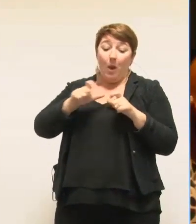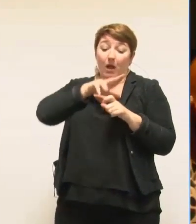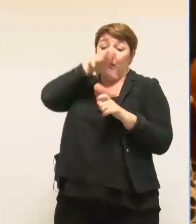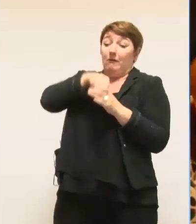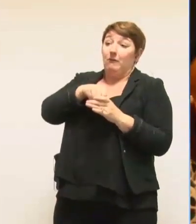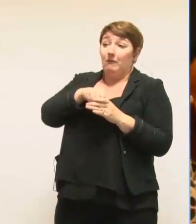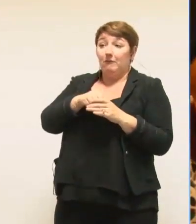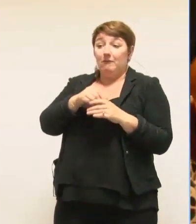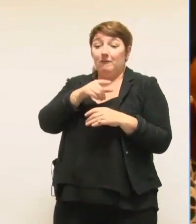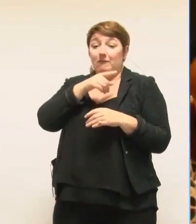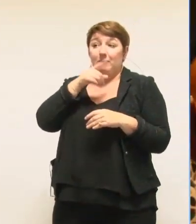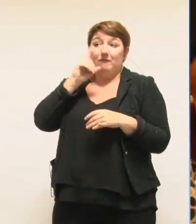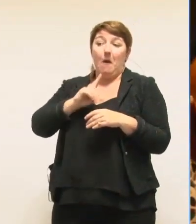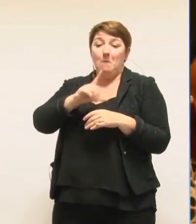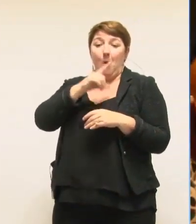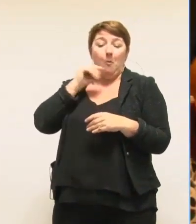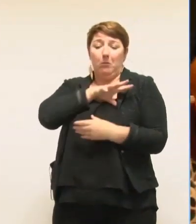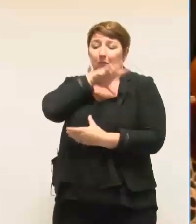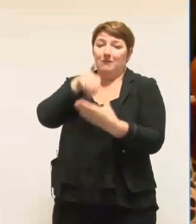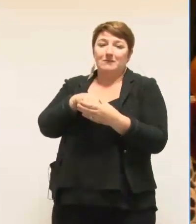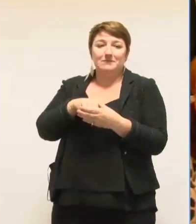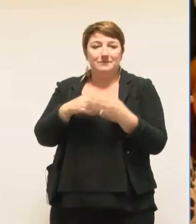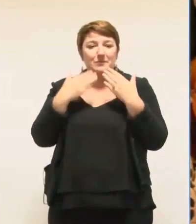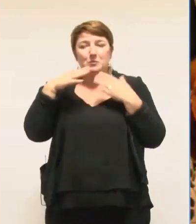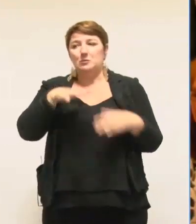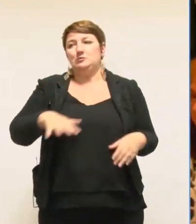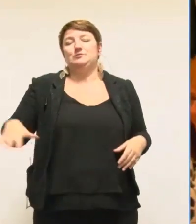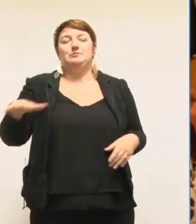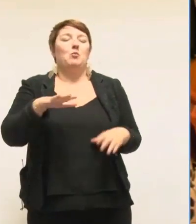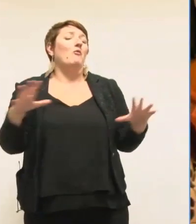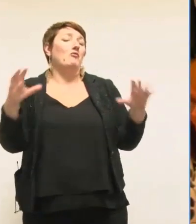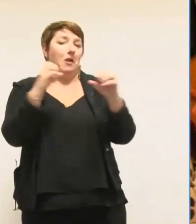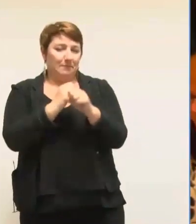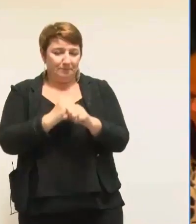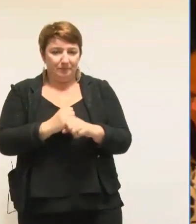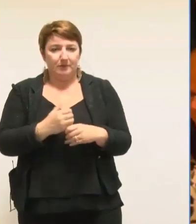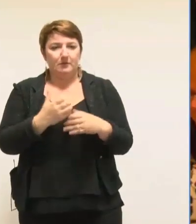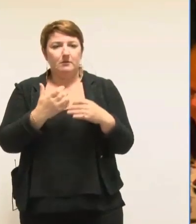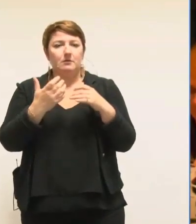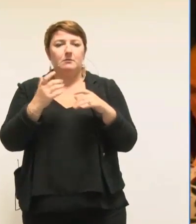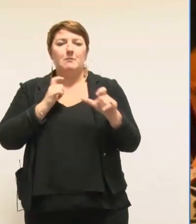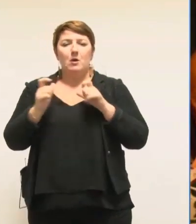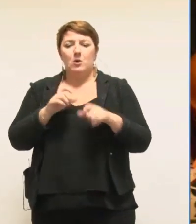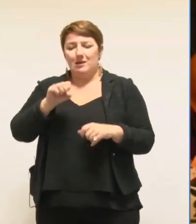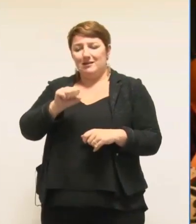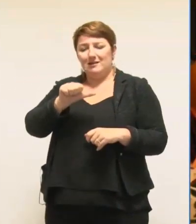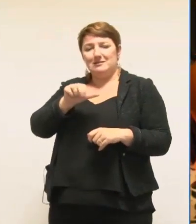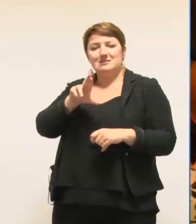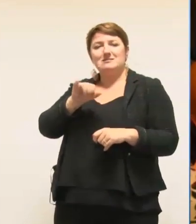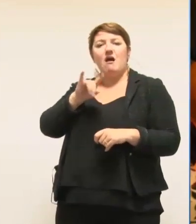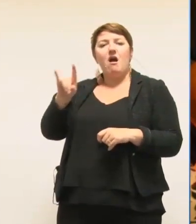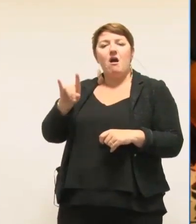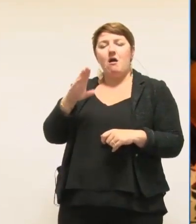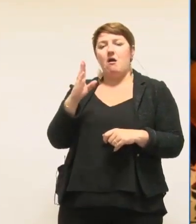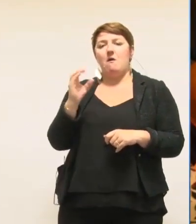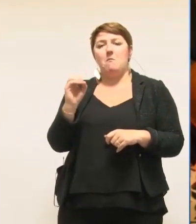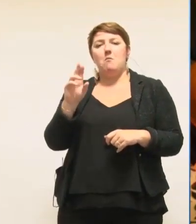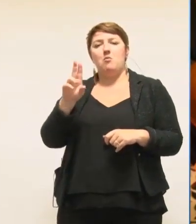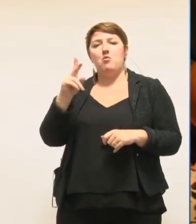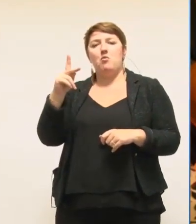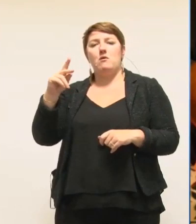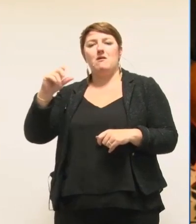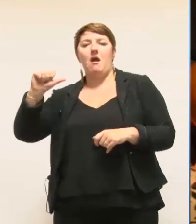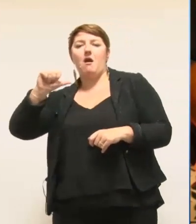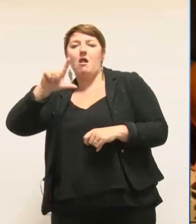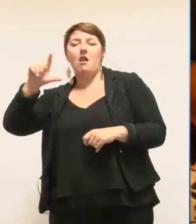maintenant, mais voilà, c'est une chose. Moi, je voudrais m'inscrire dans la continuité de ce qu'a dit ma collègue Sarah Boukala, bien sûr. Par